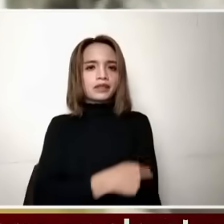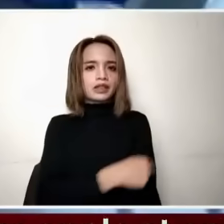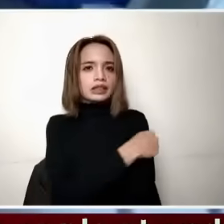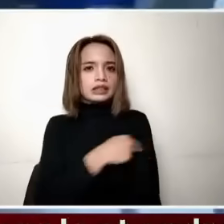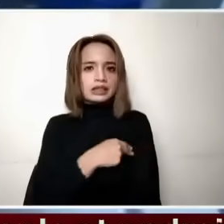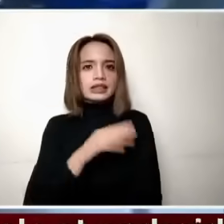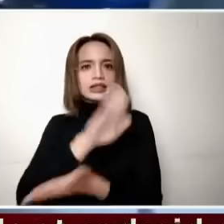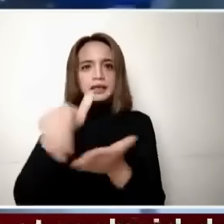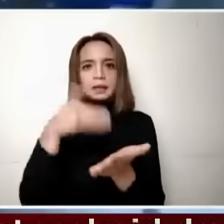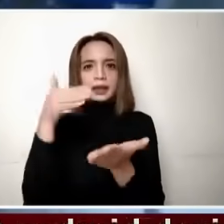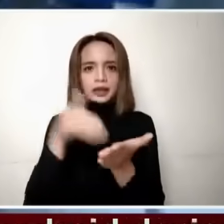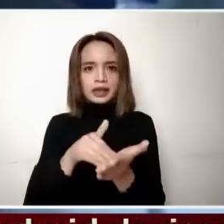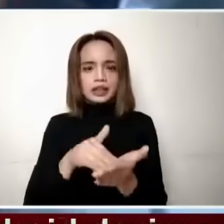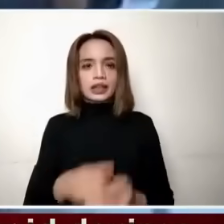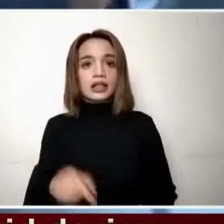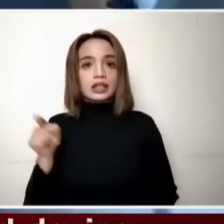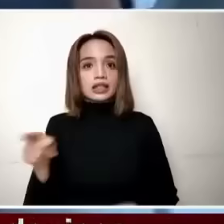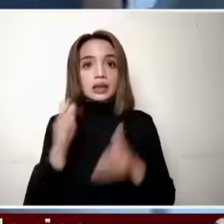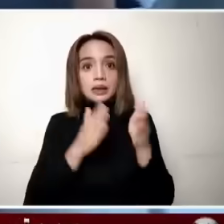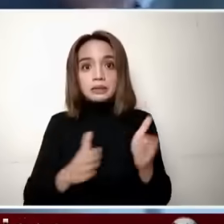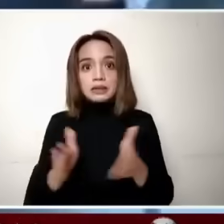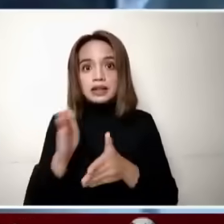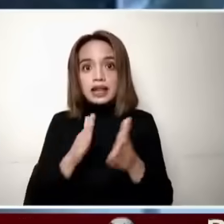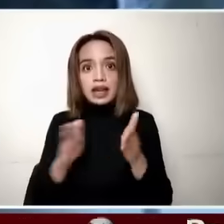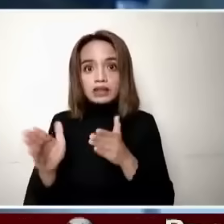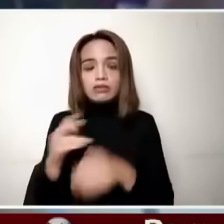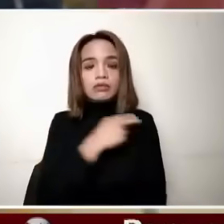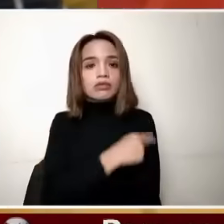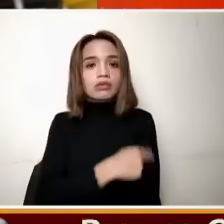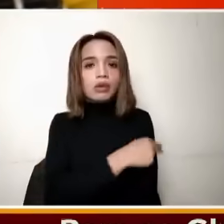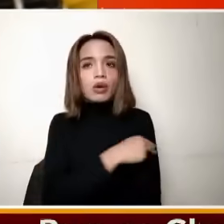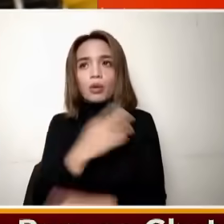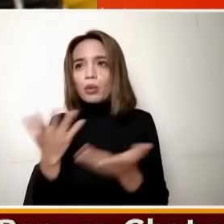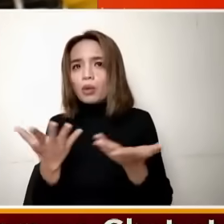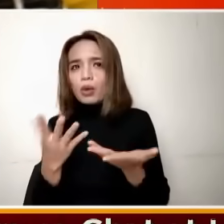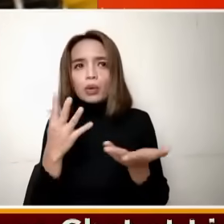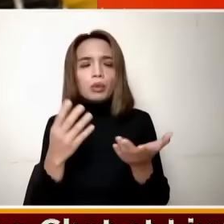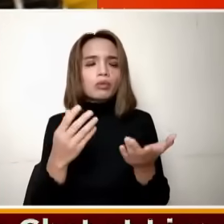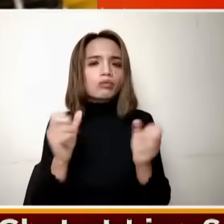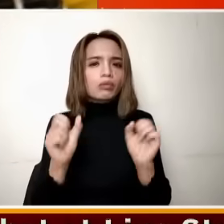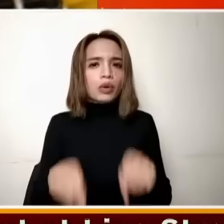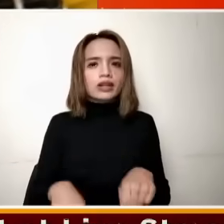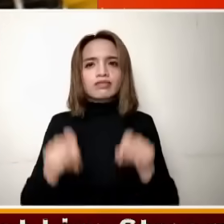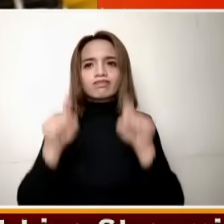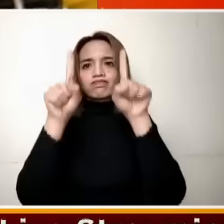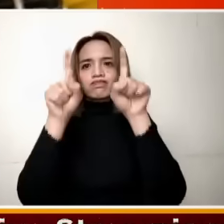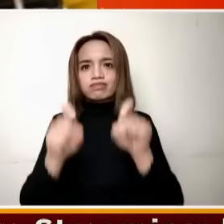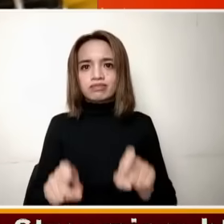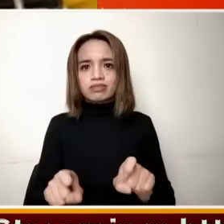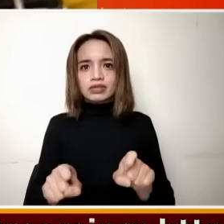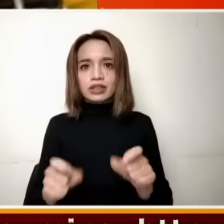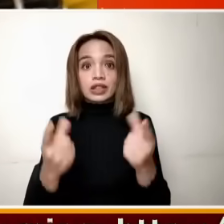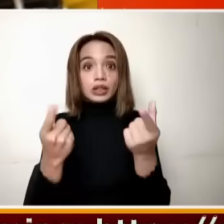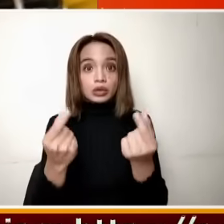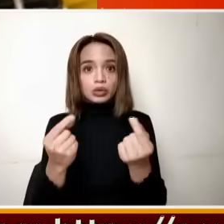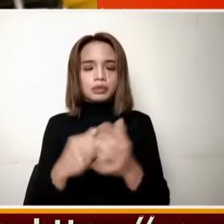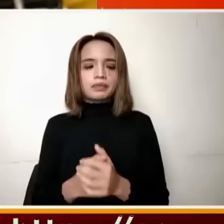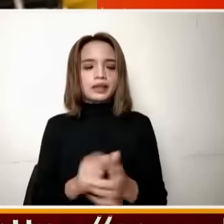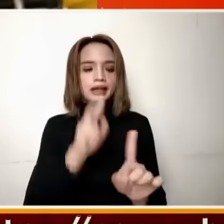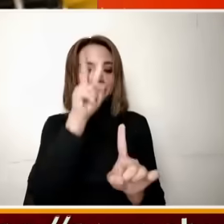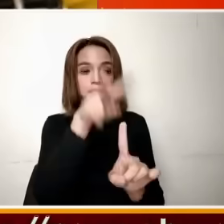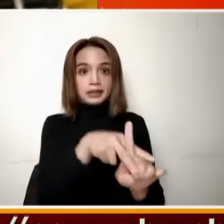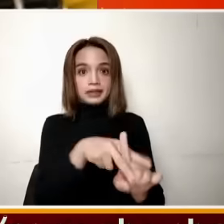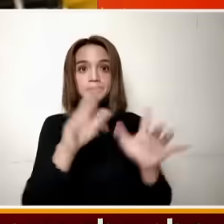na paramihin pa ang ospital kung saan pwedeng magpa-test. Mag-a-apply sila sa isang online sa TPB. Kailangan